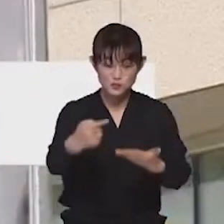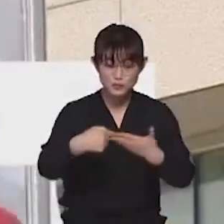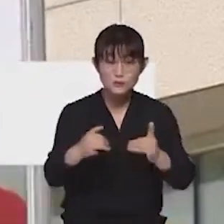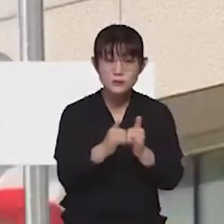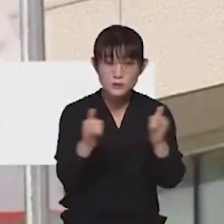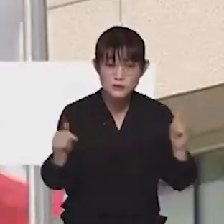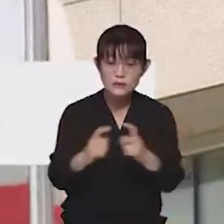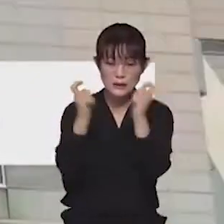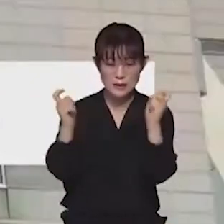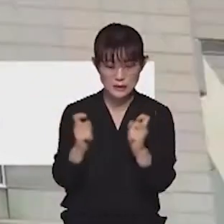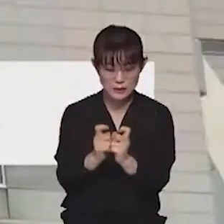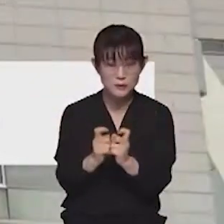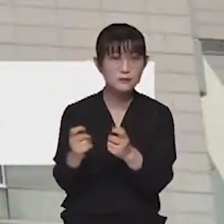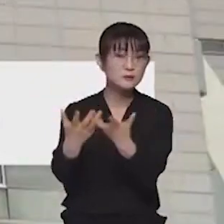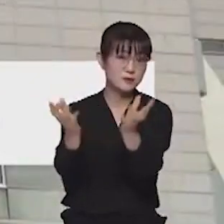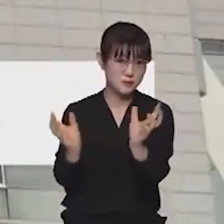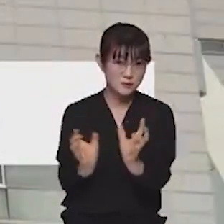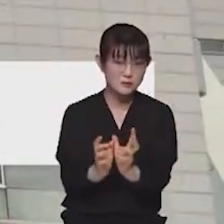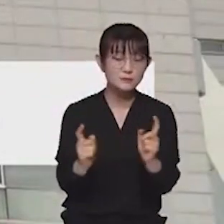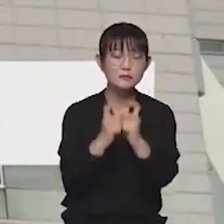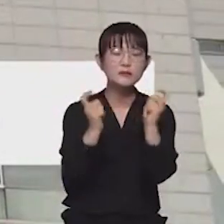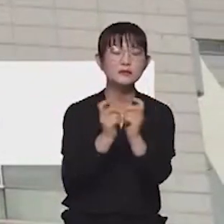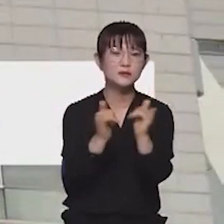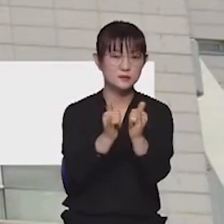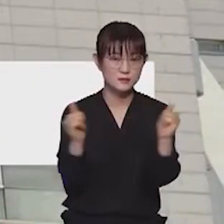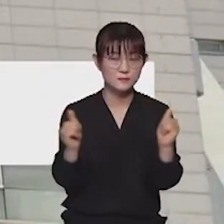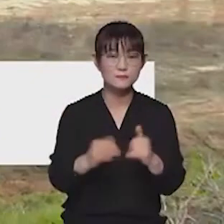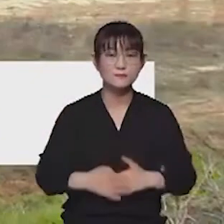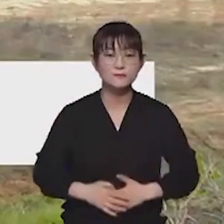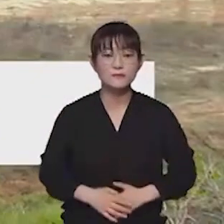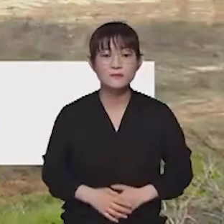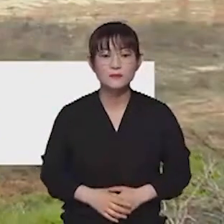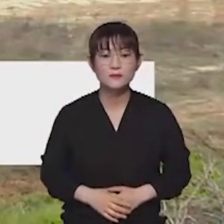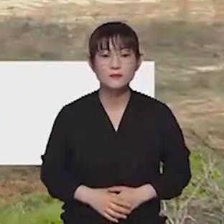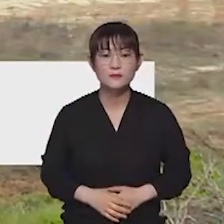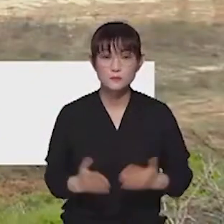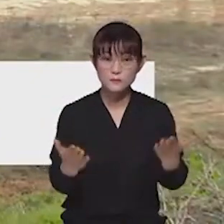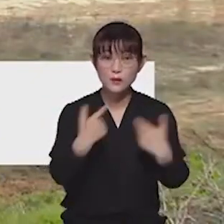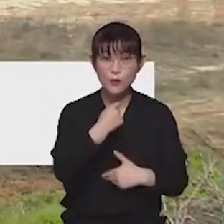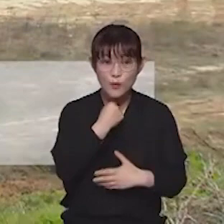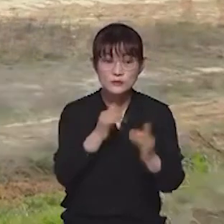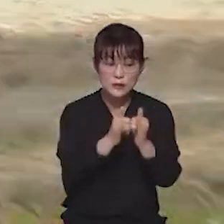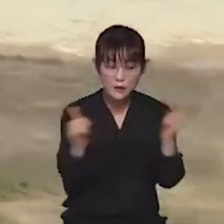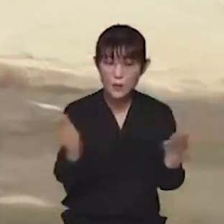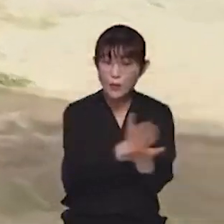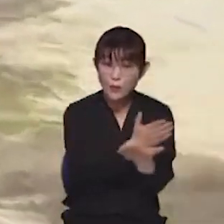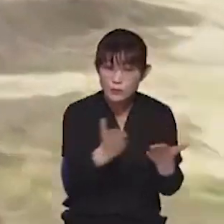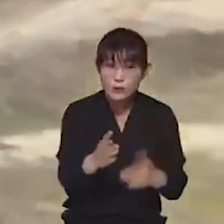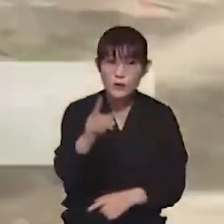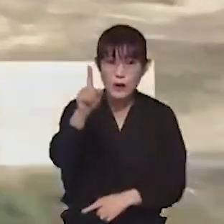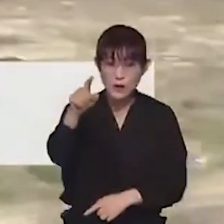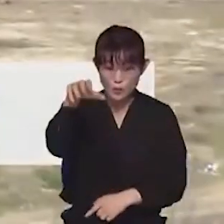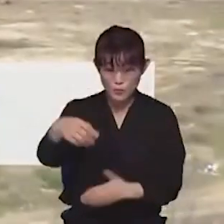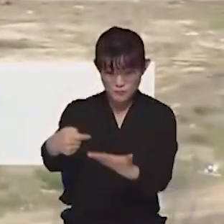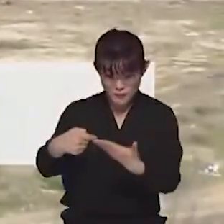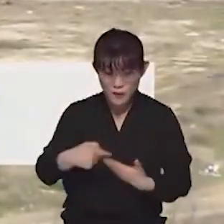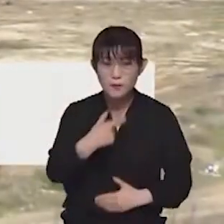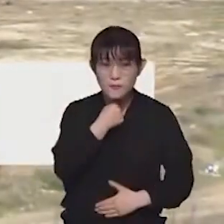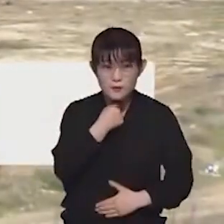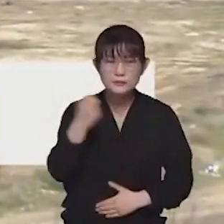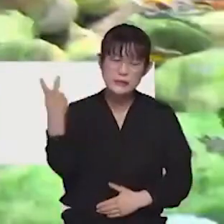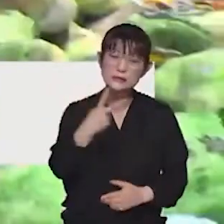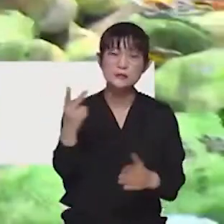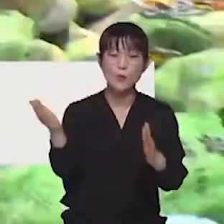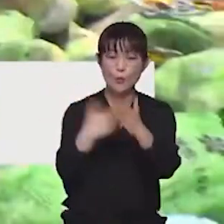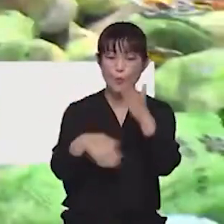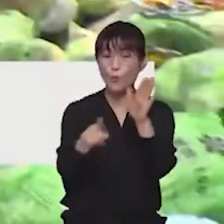접수자들은 모두 개인이나 단체 등 민간인 것으로 알려졌습니다 유치희망자가 없거나 단 한 곳일 경우 제공모를 해야